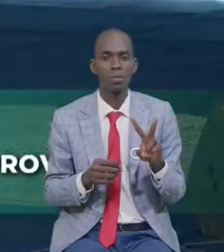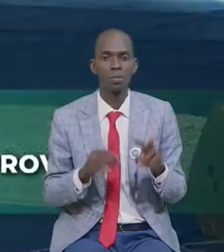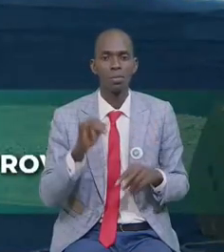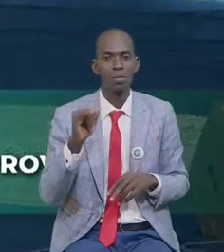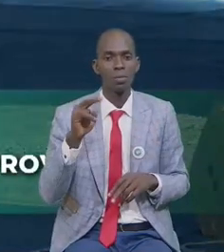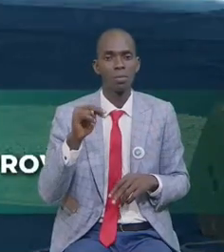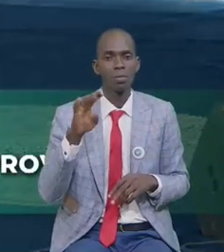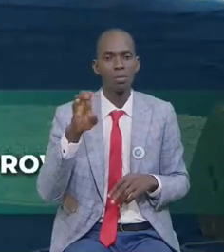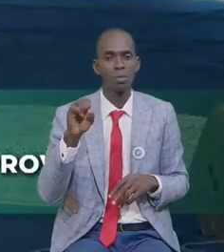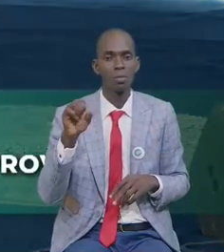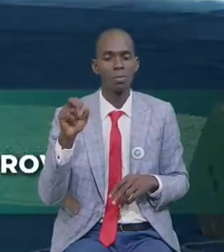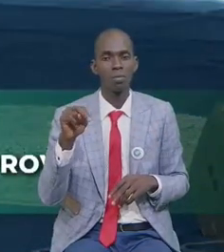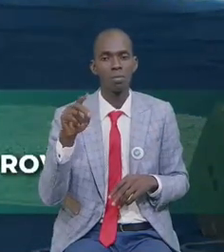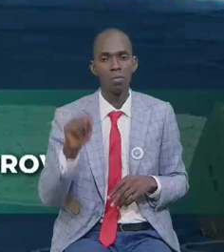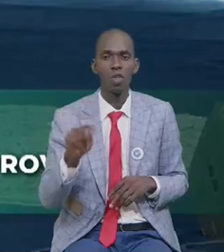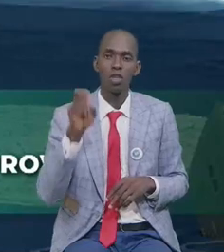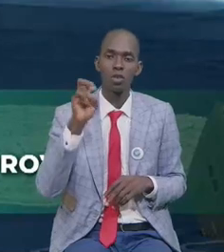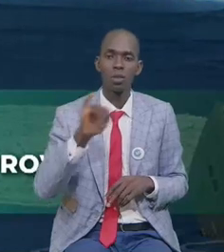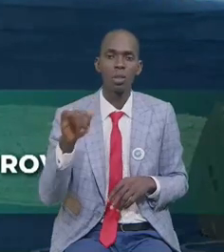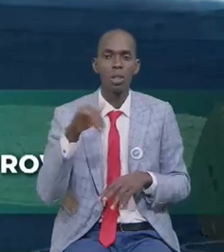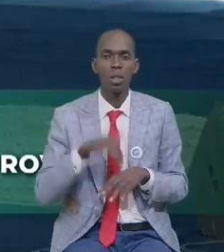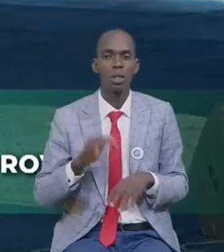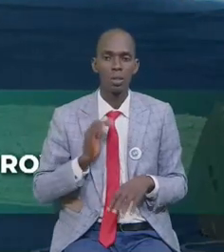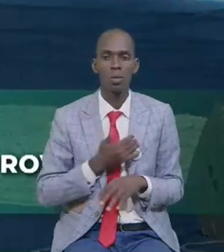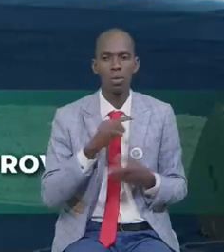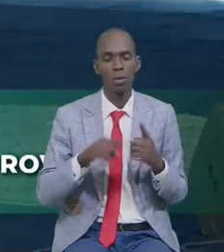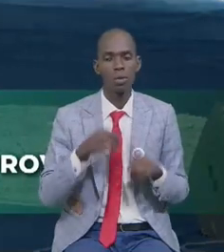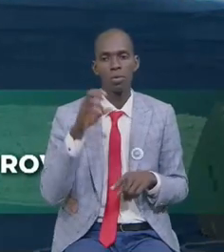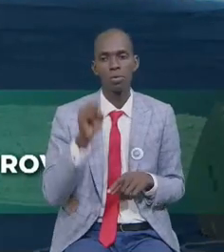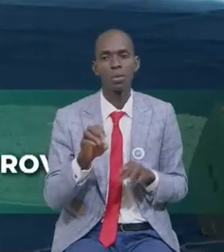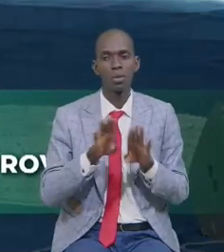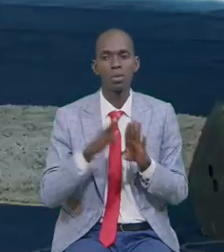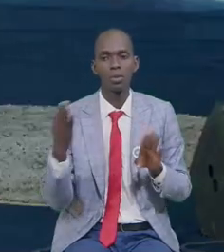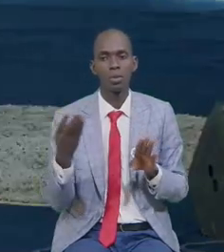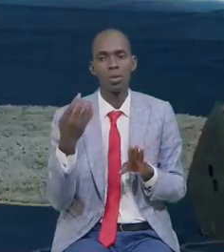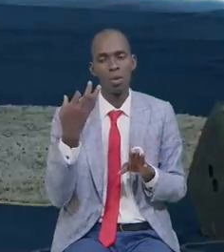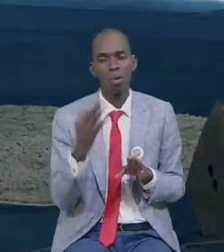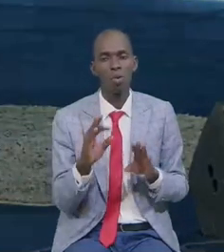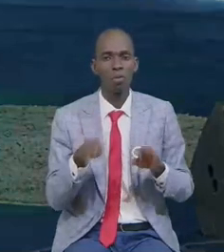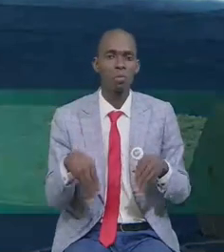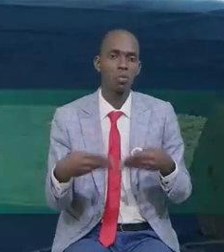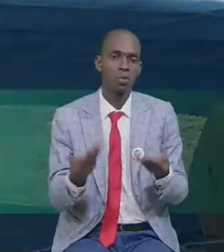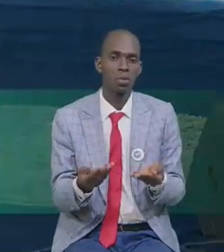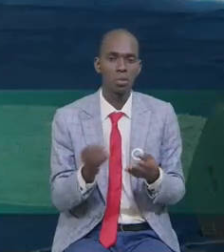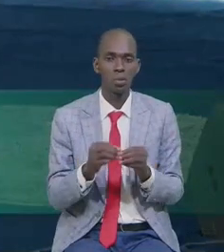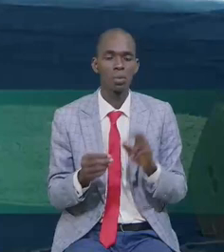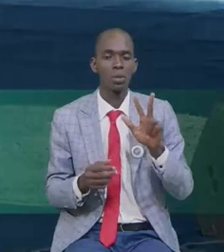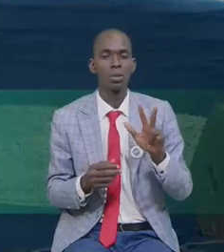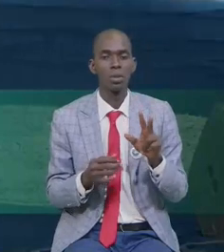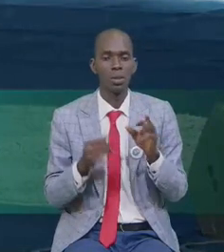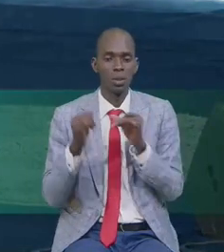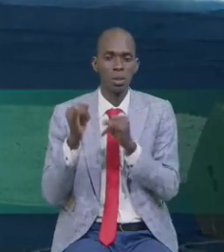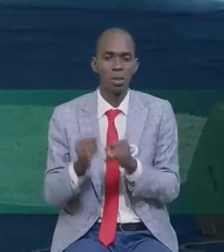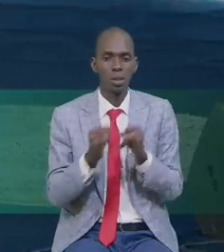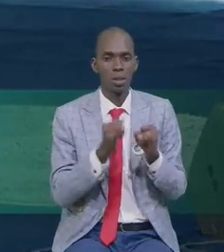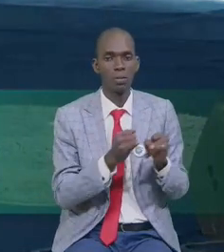des promesses, à la porte de provision de notre ami. Frapper de façon incessante à la